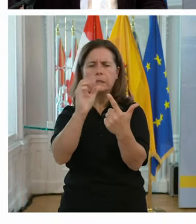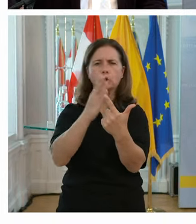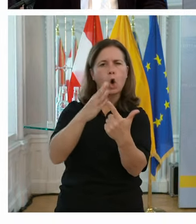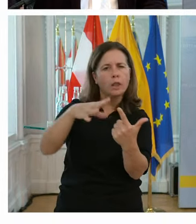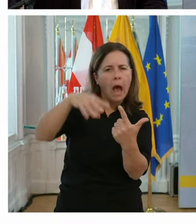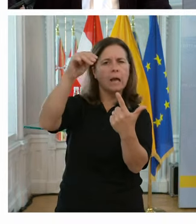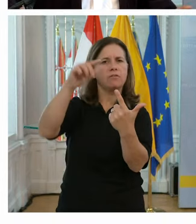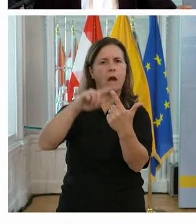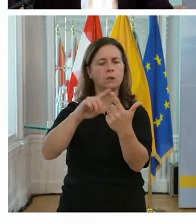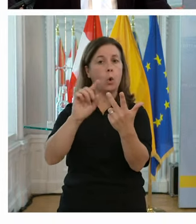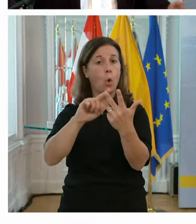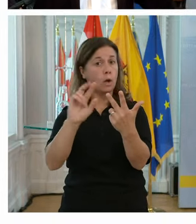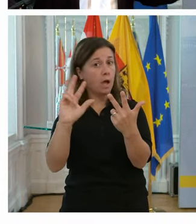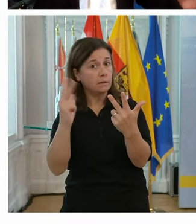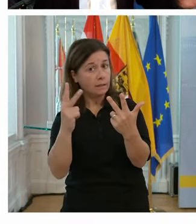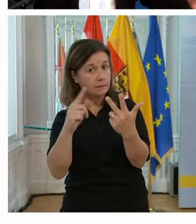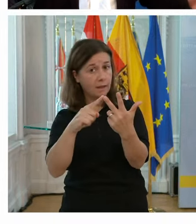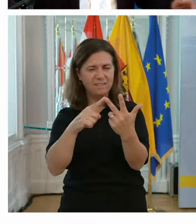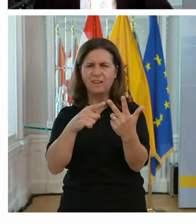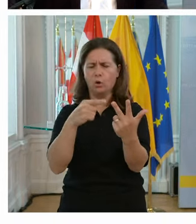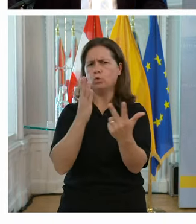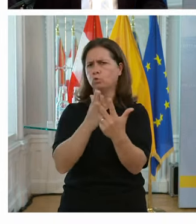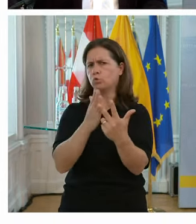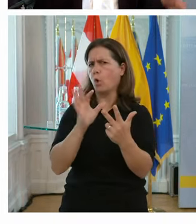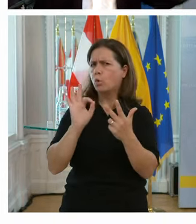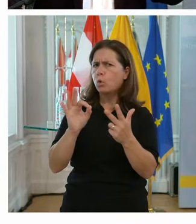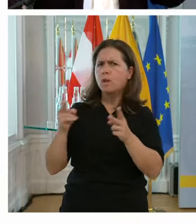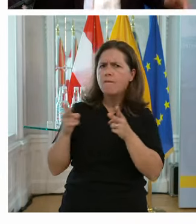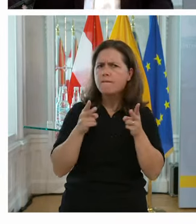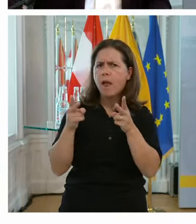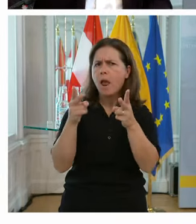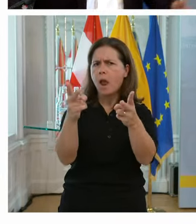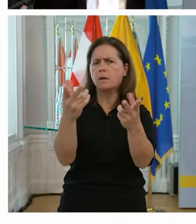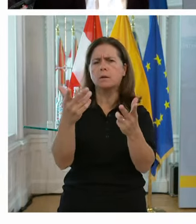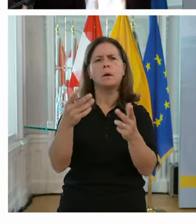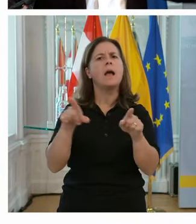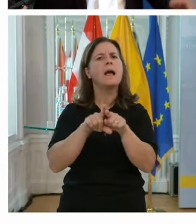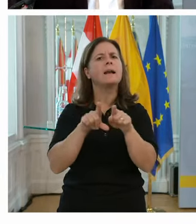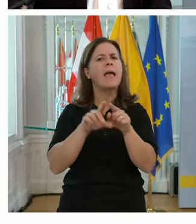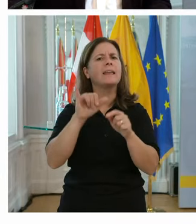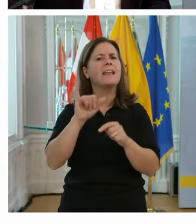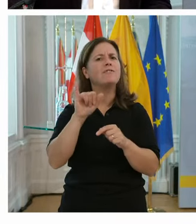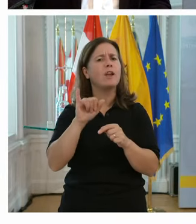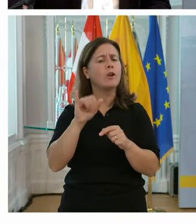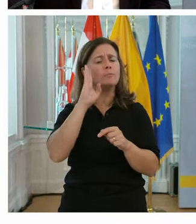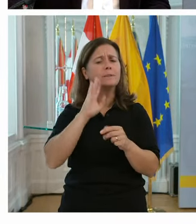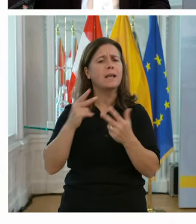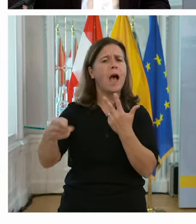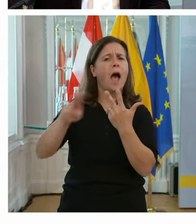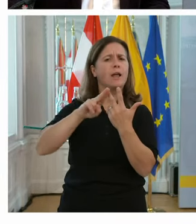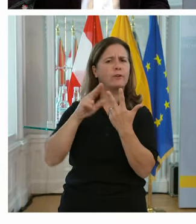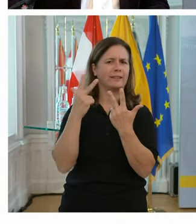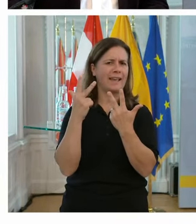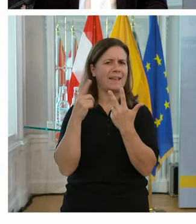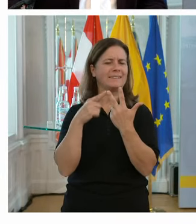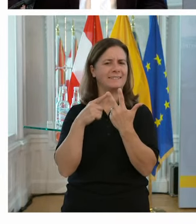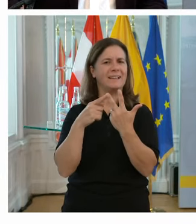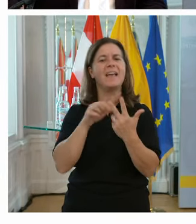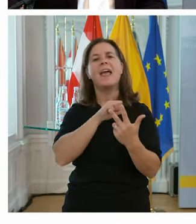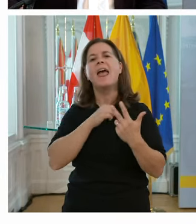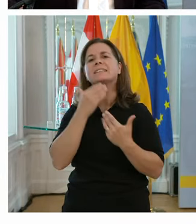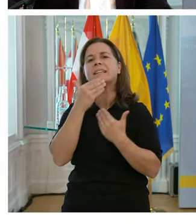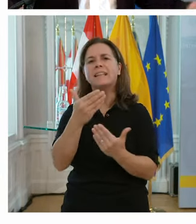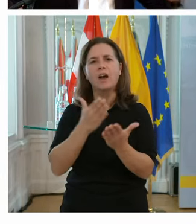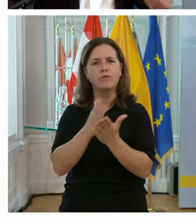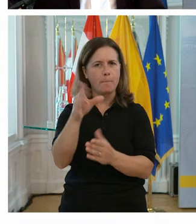angefangen damit. Oder, wenn Sie sagen, wir sind schon auf guter Reise, ähnlich gut wie Infineon, dann bitte Antwortmöglichkeit 3. Herzlichen Dank